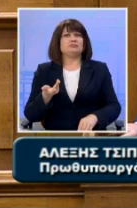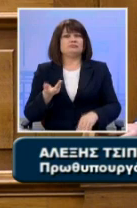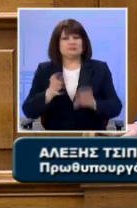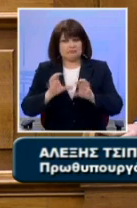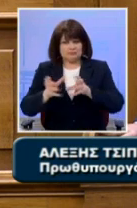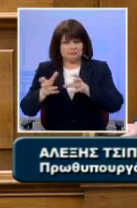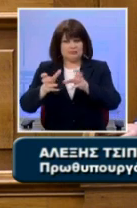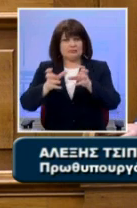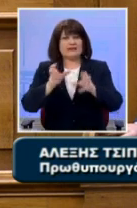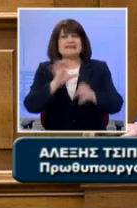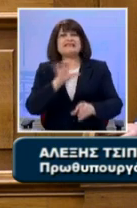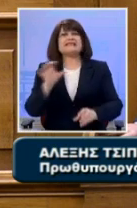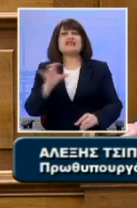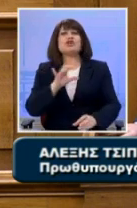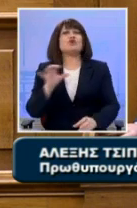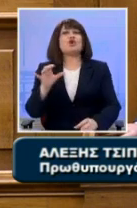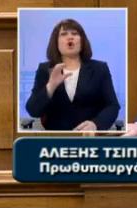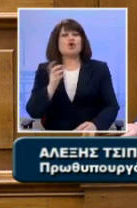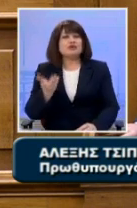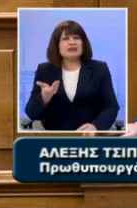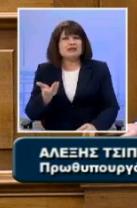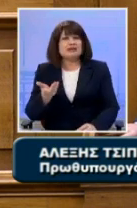ραδιοτηλεπτικές συχνότητες το παραχωρείτε τζάμπα.